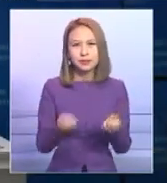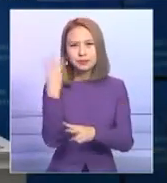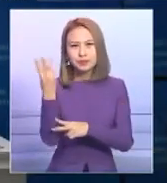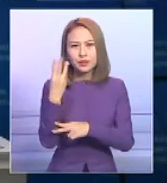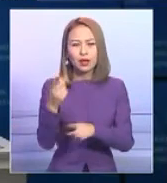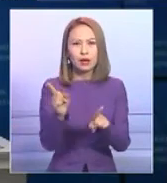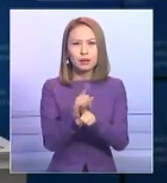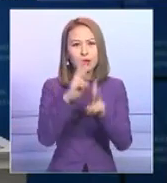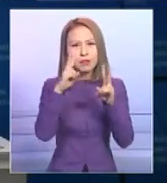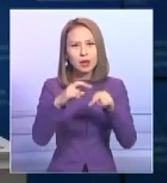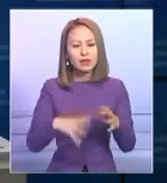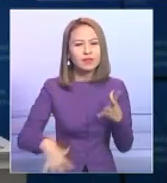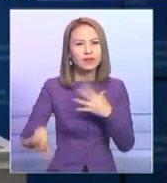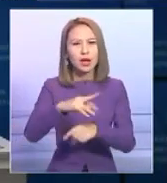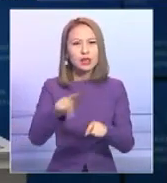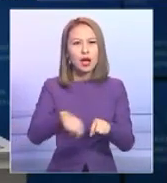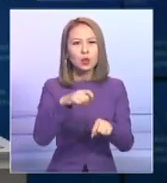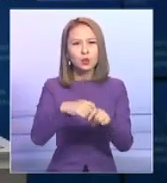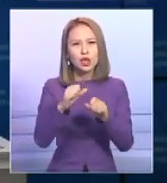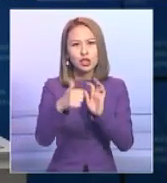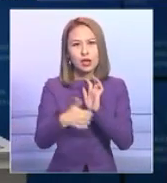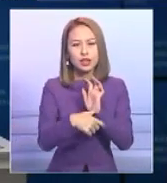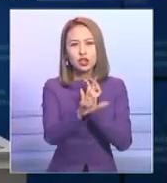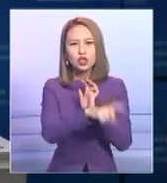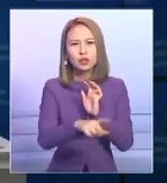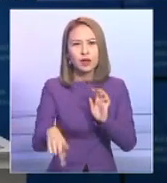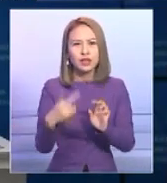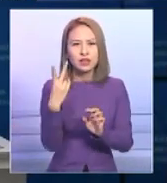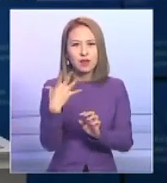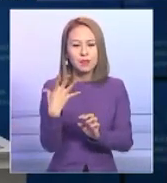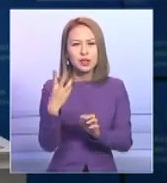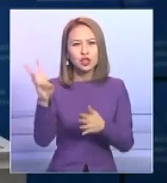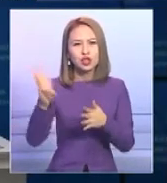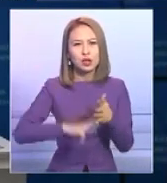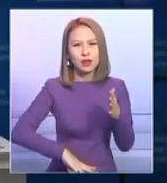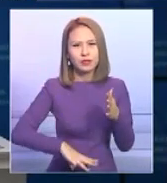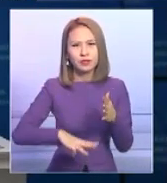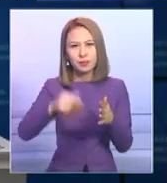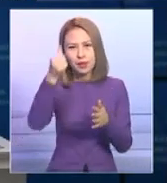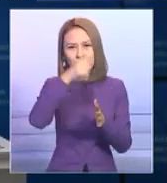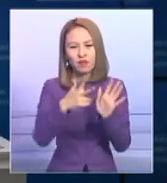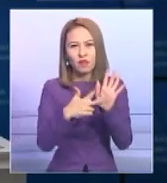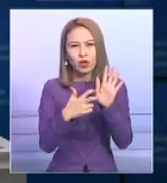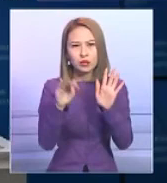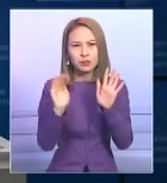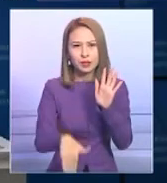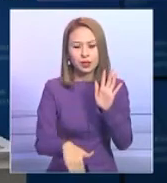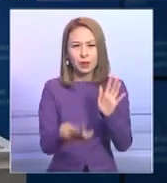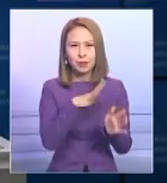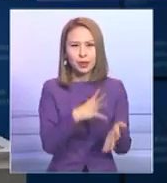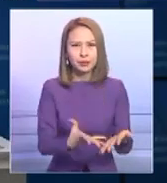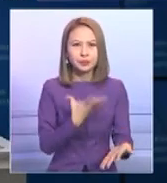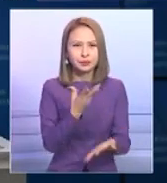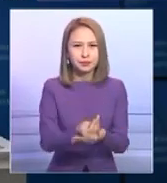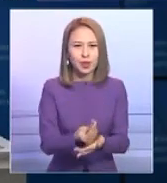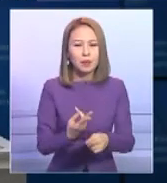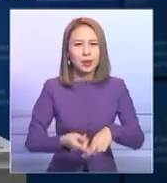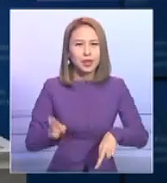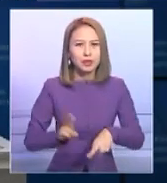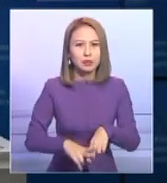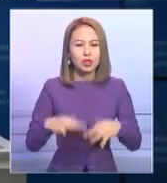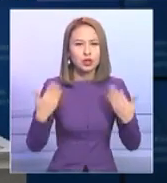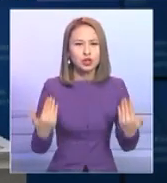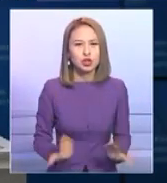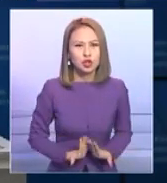орындарын бақыладық. Талаптарды бұзған 16 адамға 25 айлықтық есептік көрсеткіш, яғни 800 мың теңге айыппұл тағайындалды. Тұрғындарға